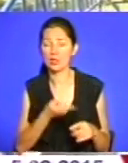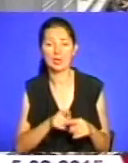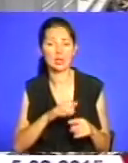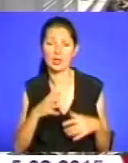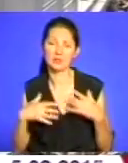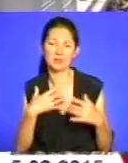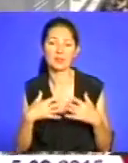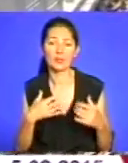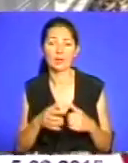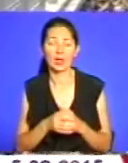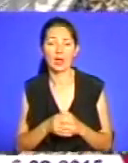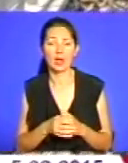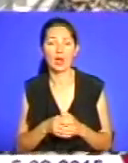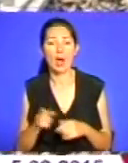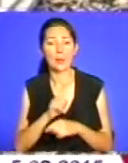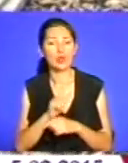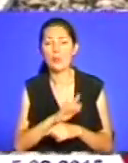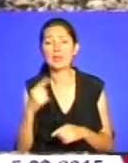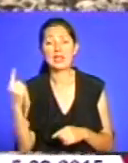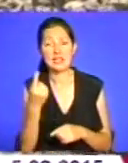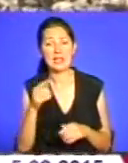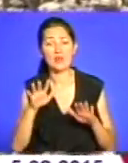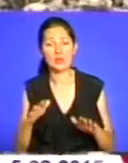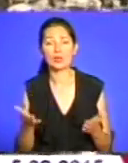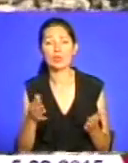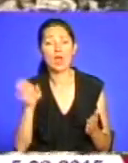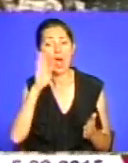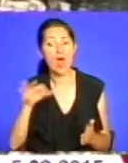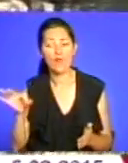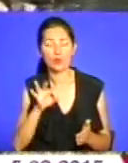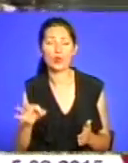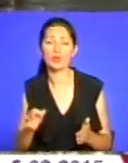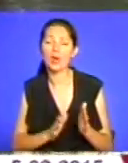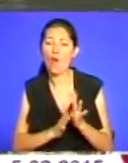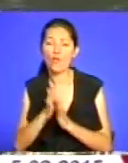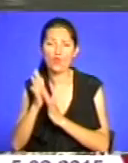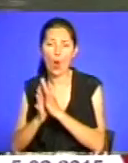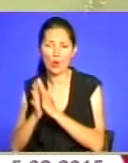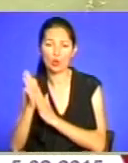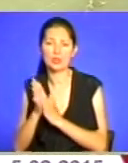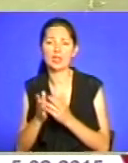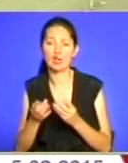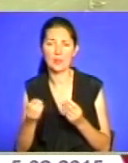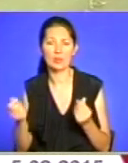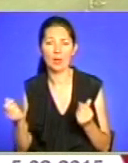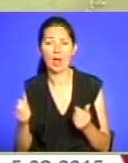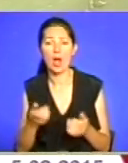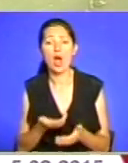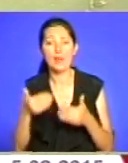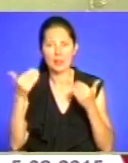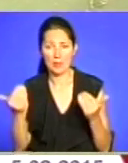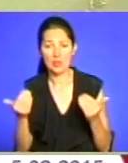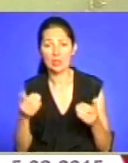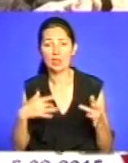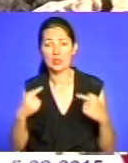бентежило. Тернопіль справді не єдине місто, де водойми вкриваються водоростями і продуктами їх розпаду. Найбільше страждають від цього